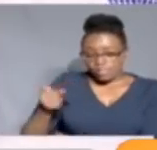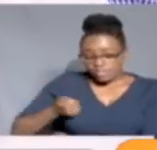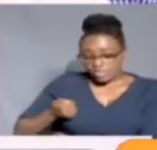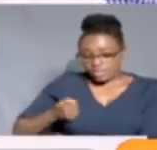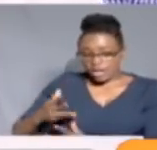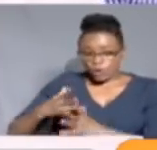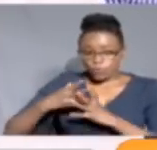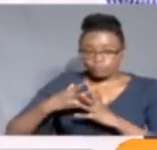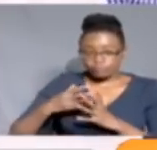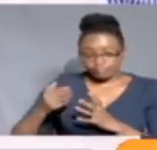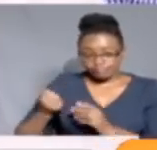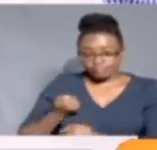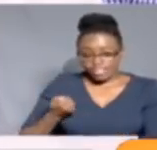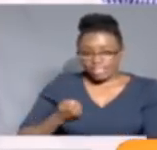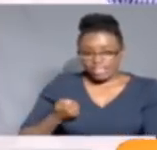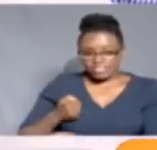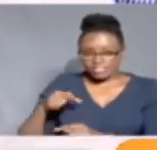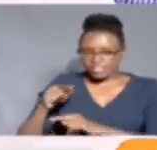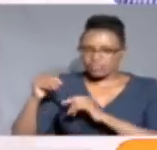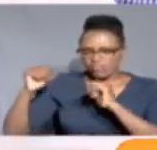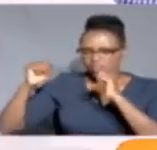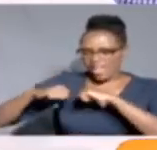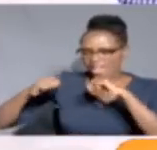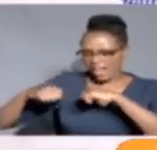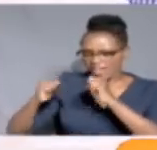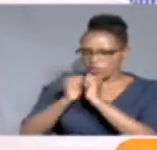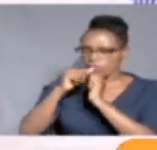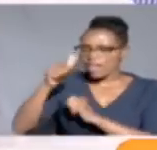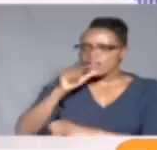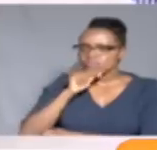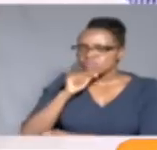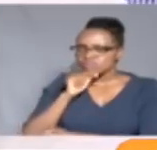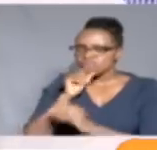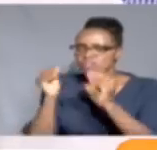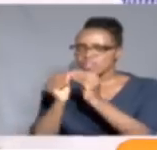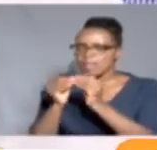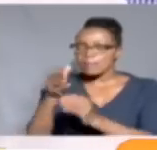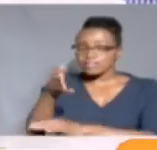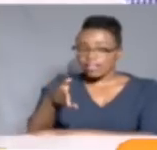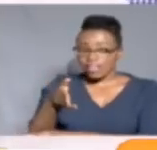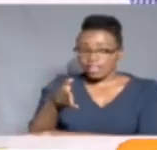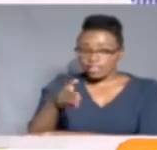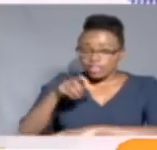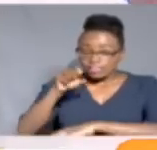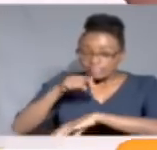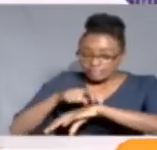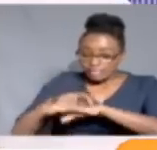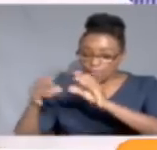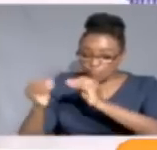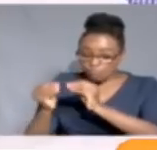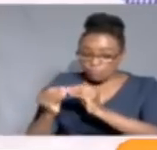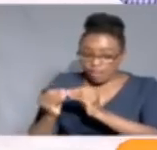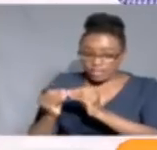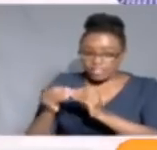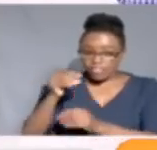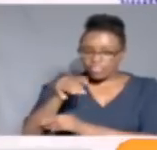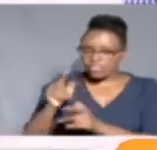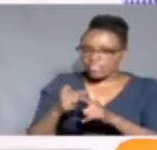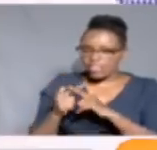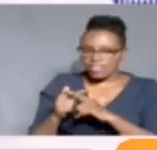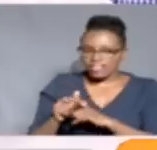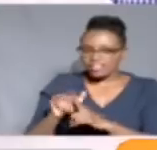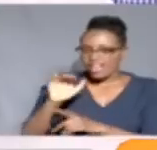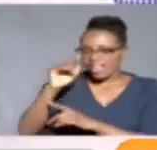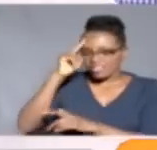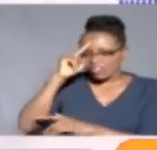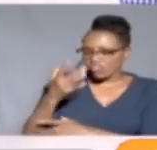alienda alikuwa ameagana chali mwingine wakutane hapo. Sasa kukutana hapo wakaitisha